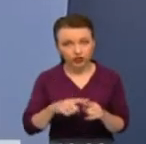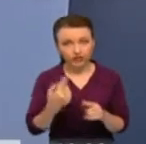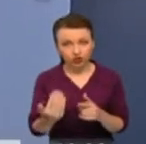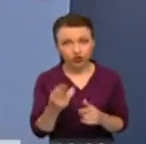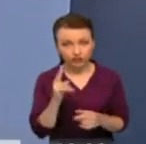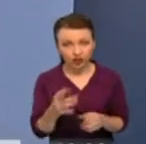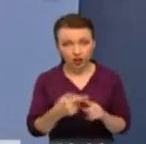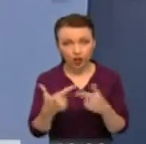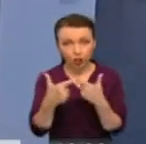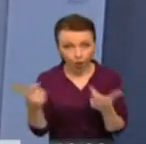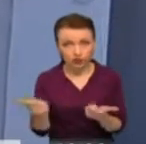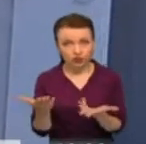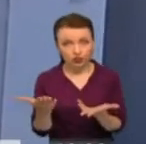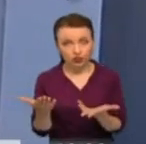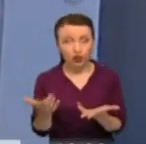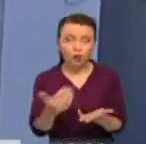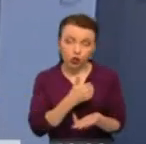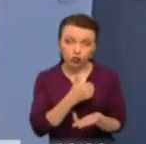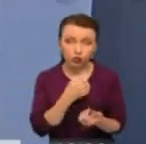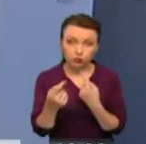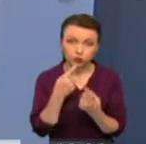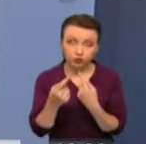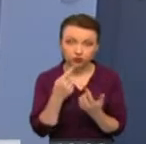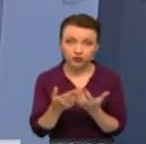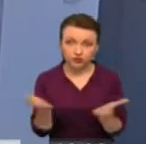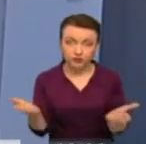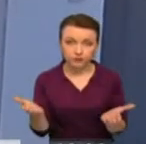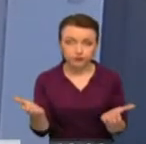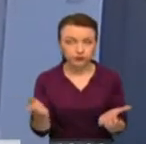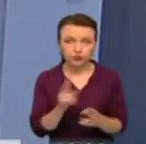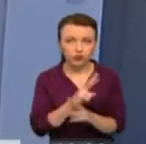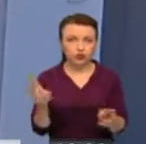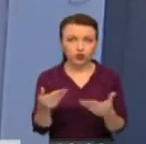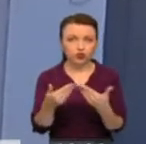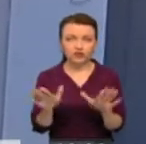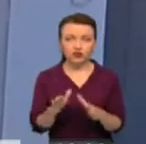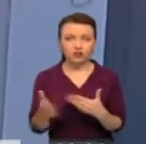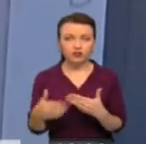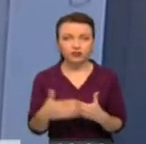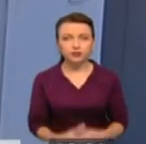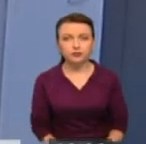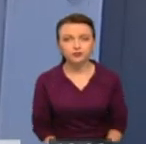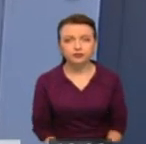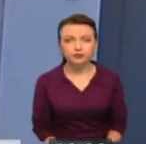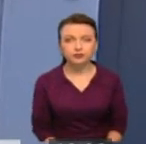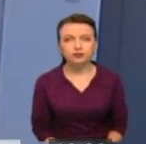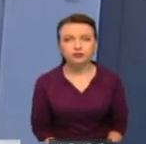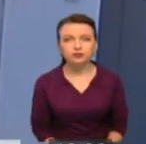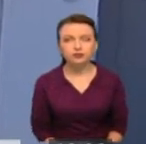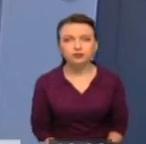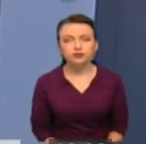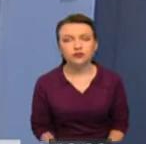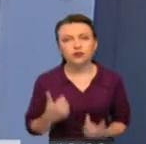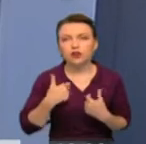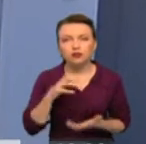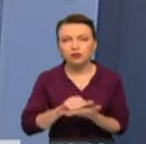як хостел. Ось з цього приводу ми хотіли з вами поспілкуватися, але наразі нам ніхто не відчиняє двері. Так, хостел я